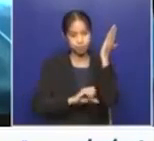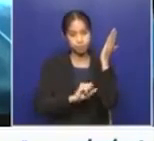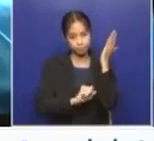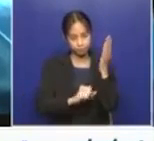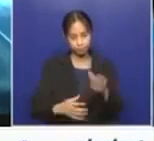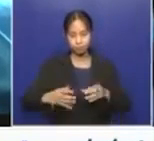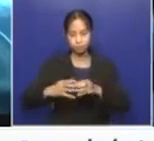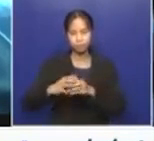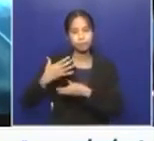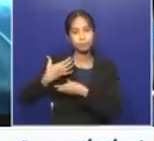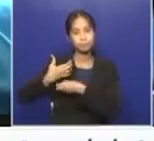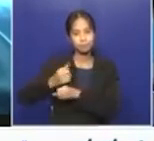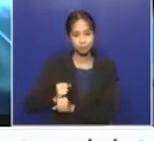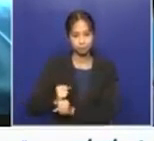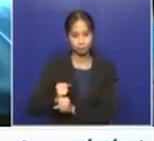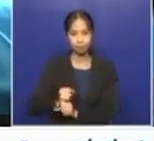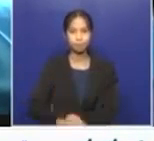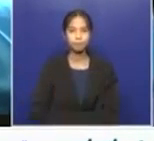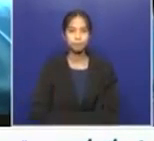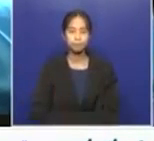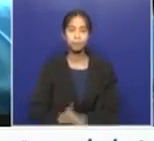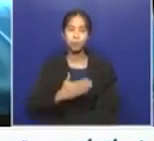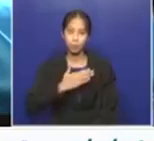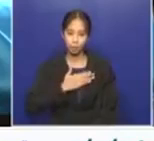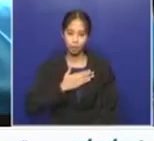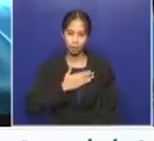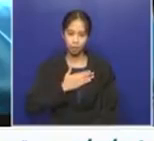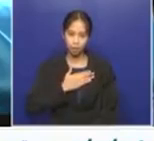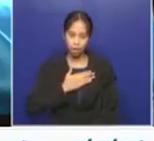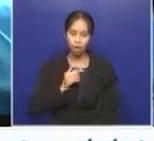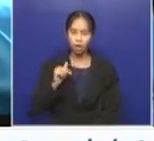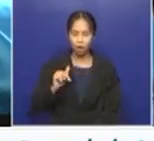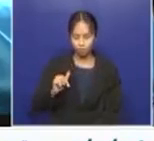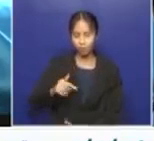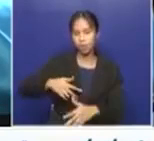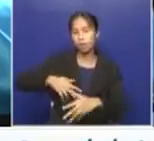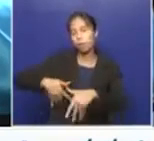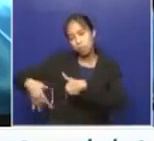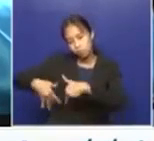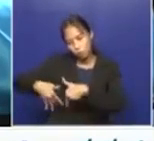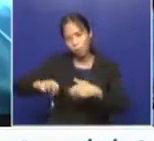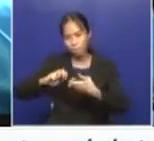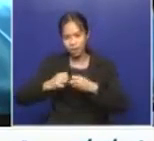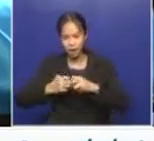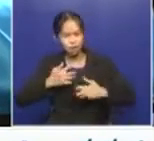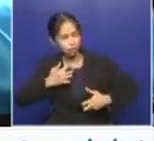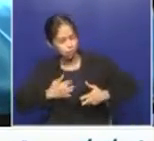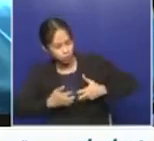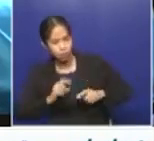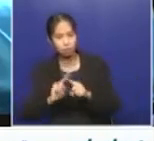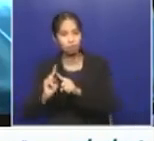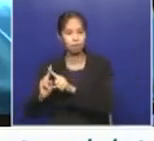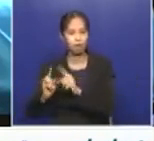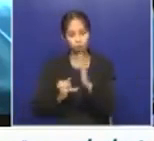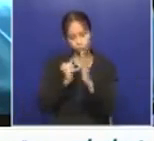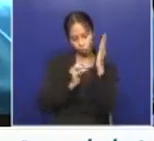พรรคประชาธิปัตย์กับผมขออนุญาตนำปัญหาความเดือดร้อนของพี่น้องประชาชนในพื้นที่5จังหวัดชายแดนภาคใต้ที่เดิน